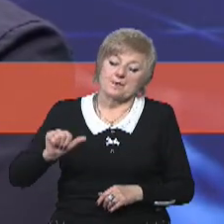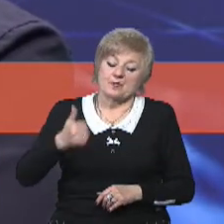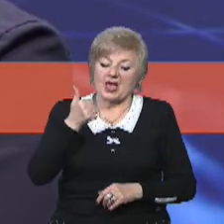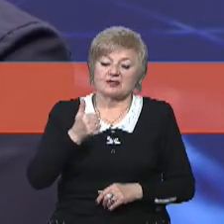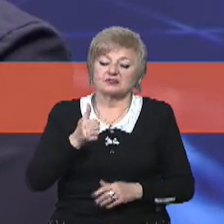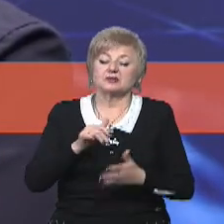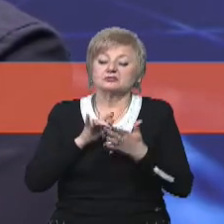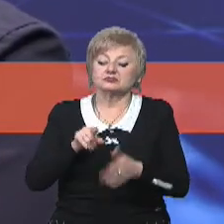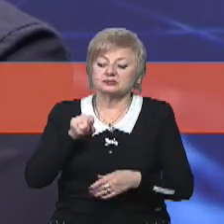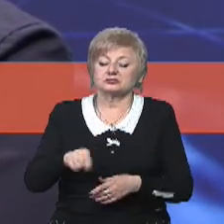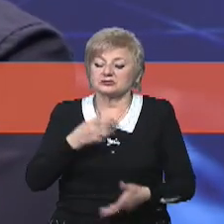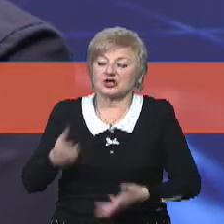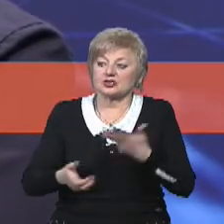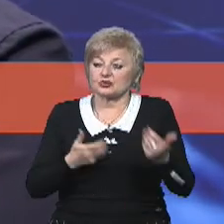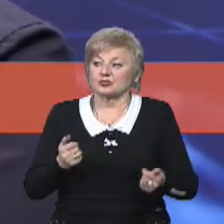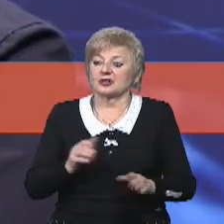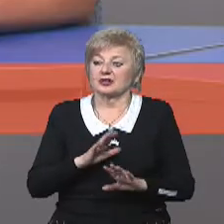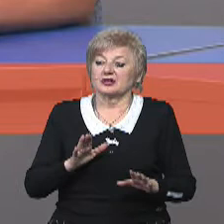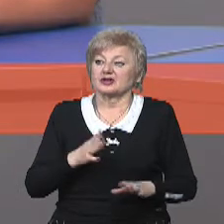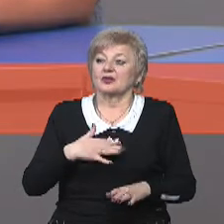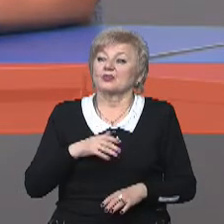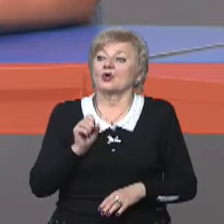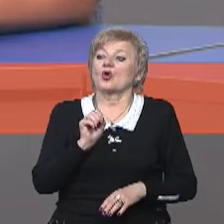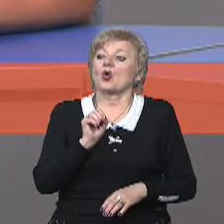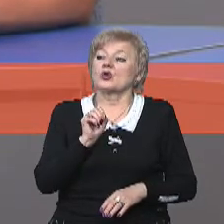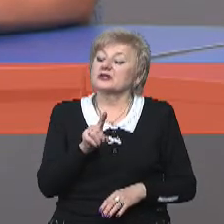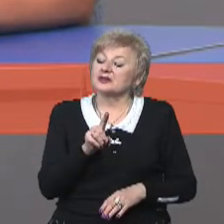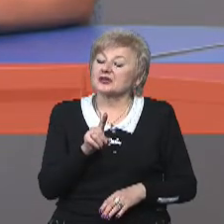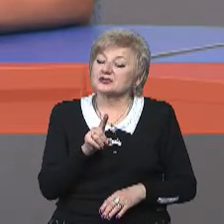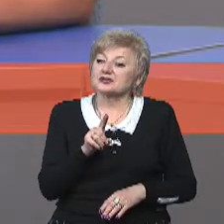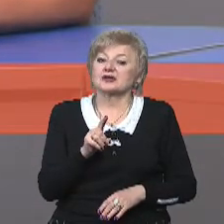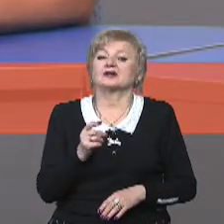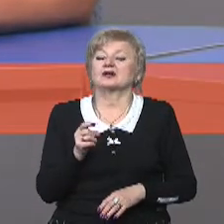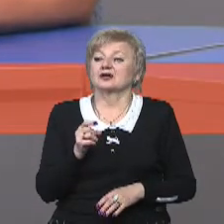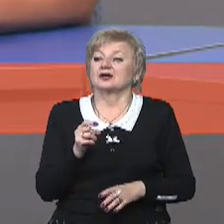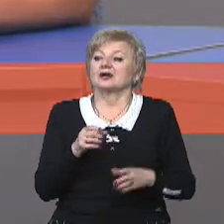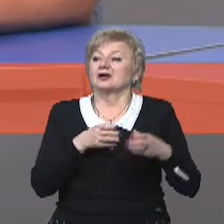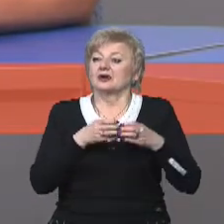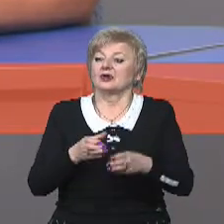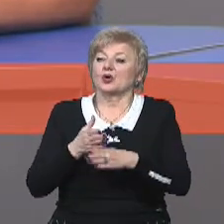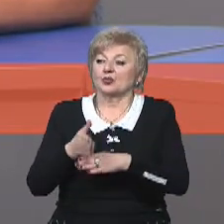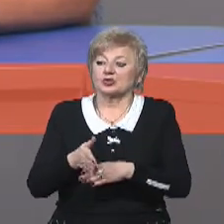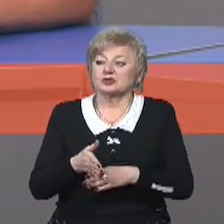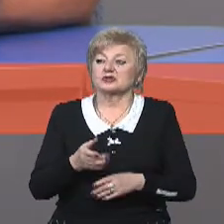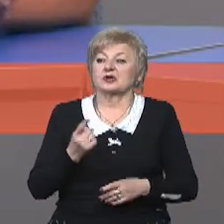яку ви брали участь? Ні, це вже моя 11-та експедиція, в якій я брала участь. Ще з часів свого першого курсу, коли у нас була